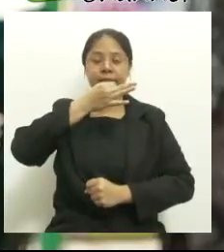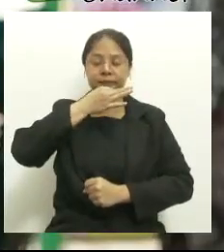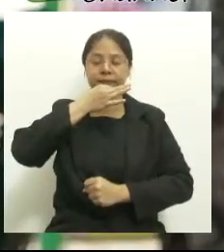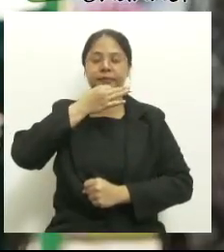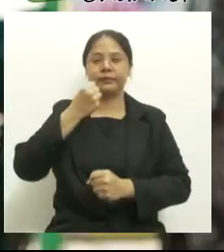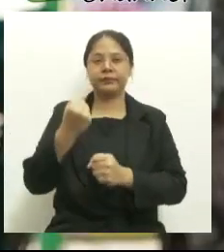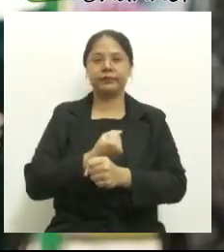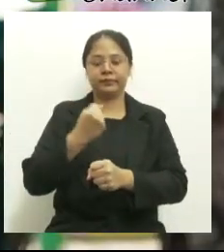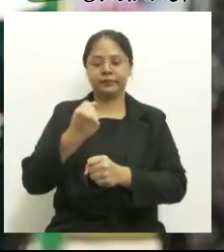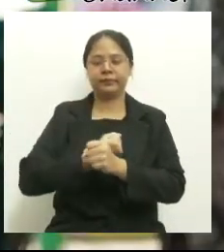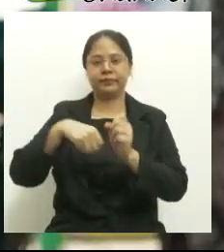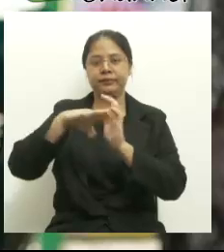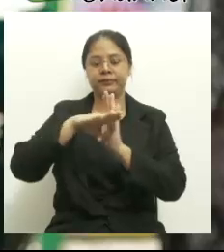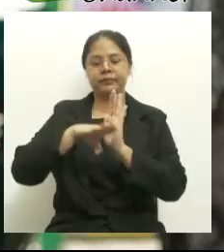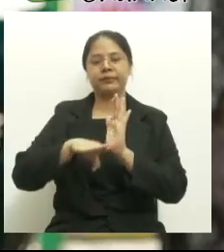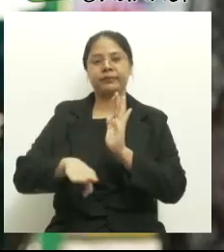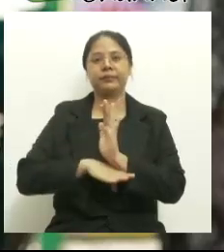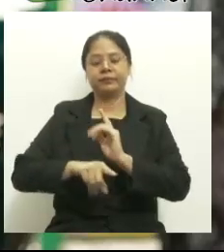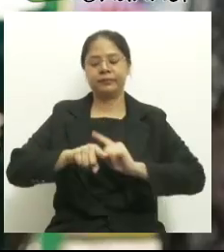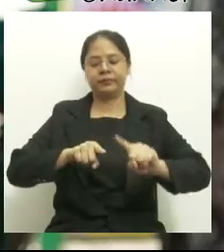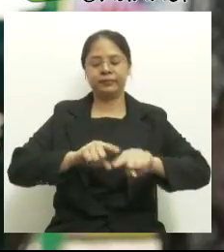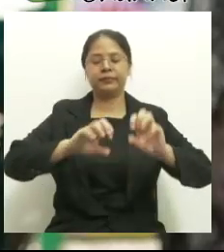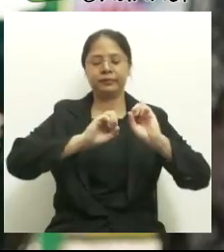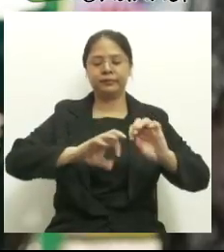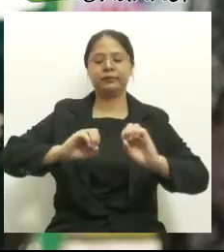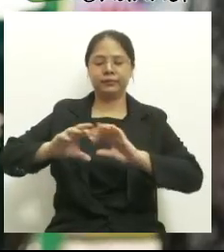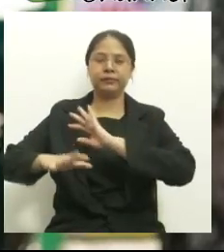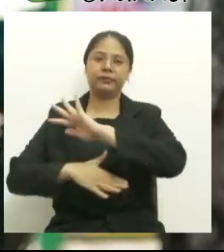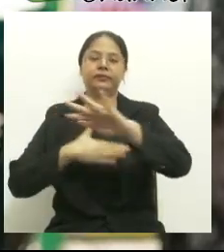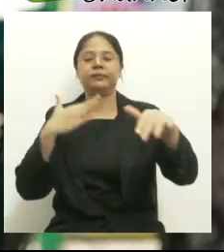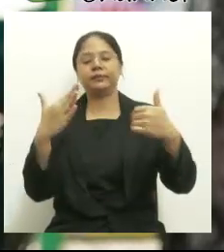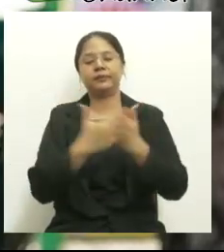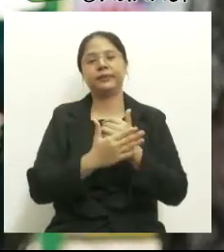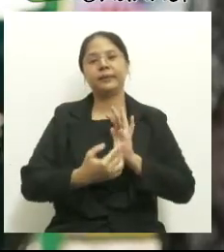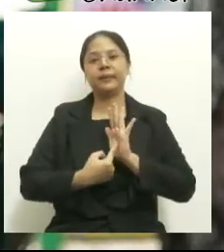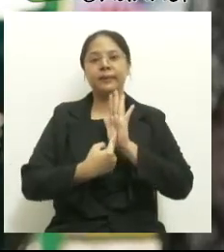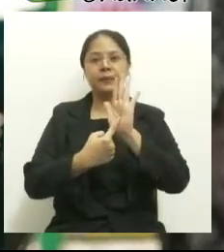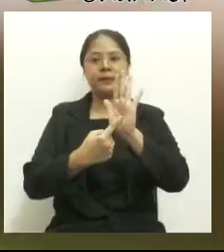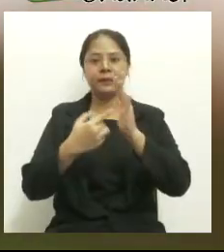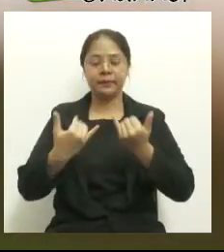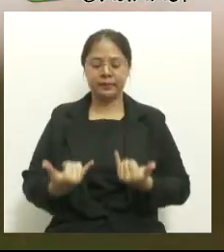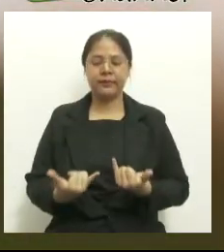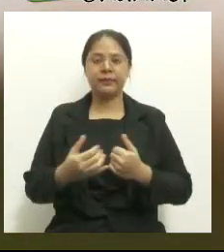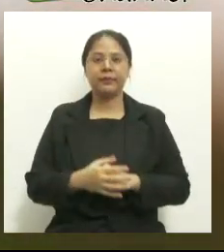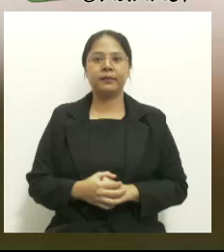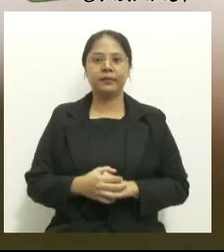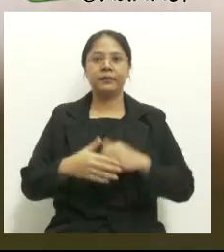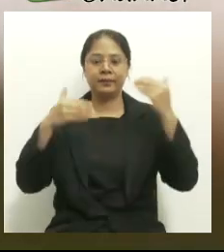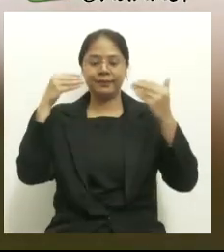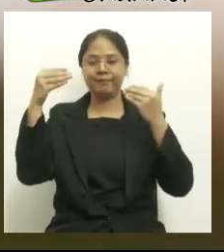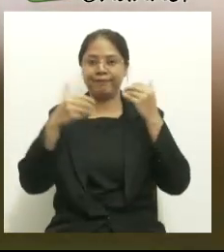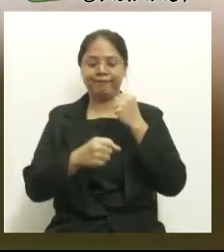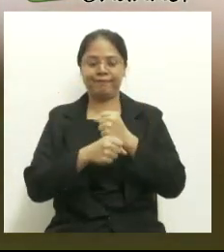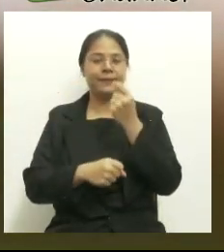ะกระบวนการต่างๆนะคะให้กับนักเรียนในทุกๆระดับชั้นค่ะสำหรับกิจกรรมตัวอย่างที่นำมานำเสนอในวันนี้นะคะก็คือกิจกรรมการทำพิมพ์เศษน้ำ